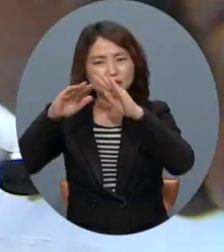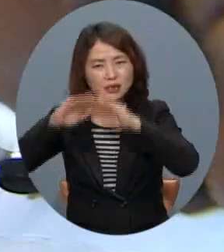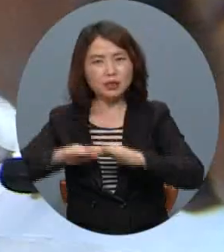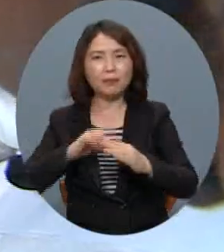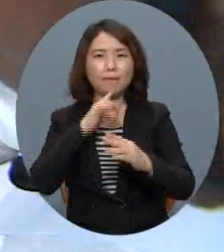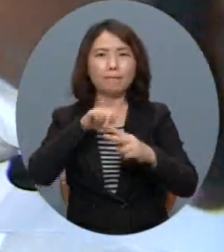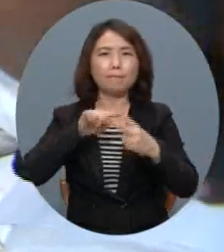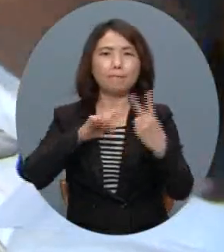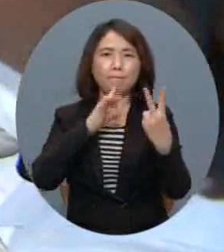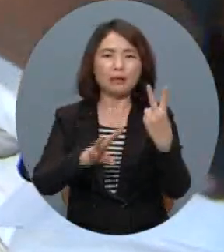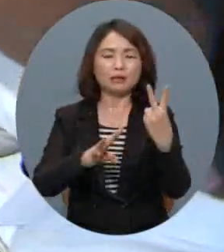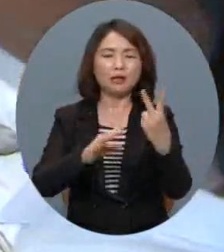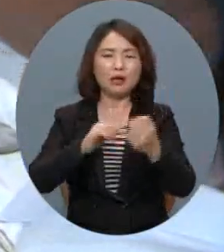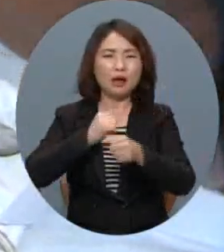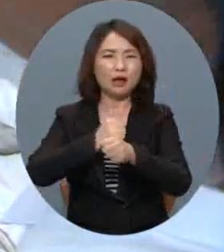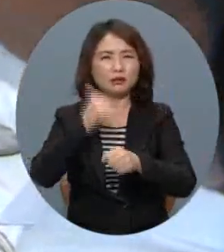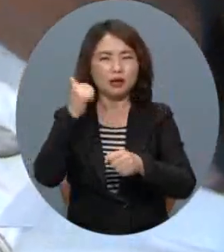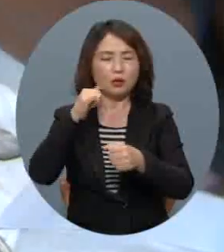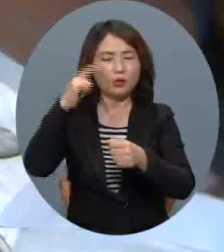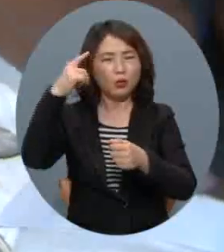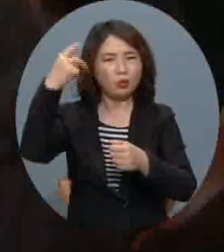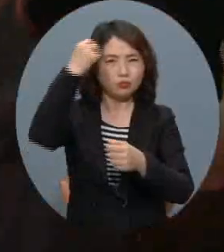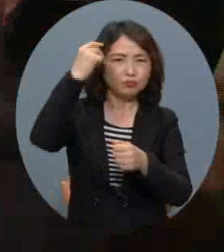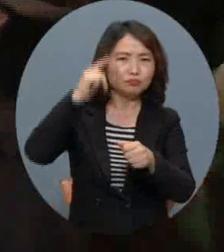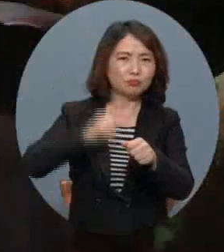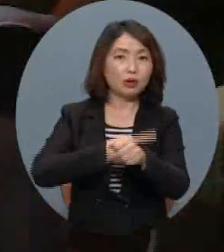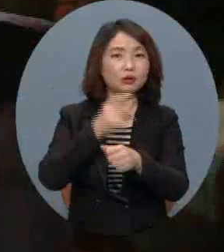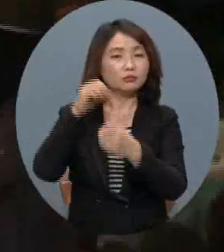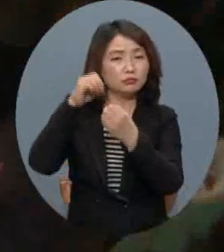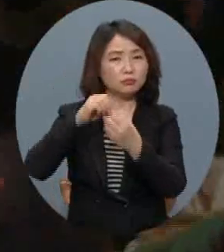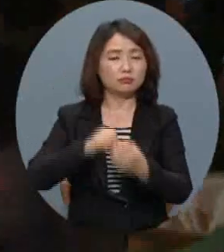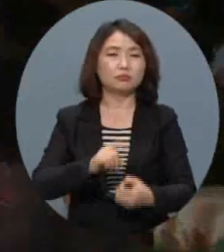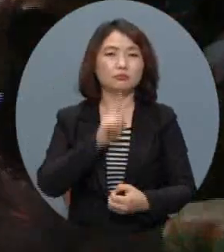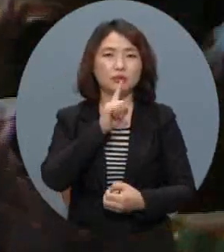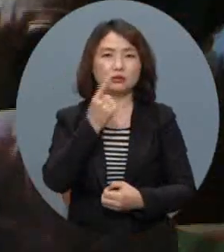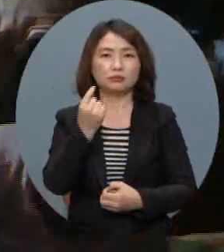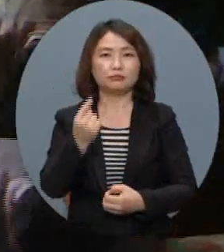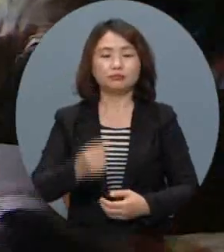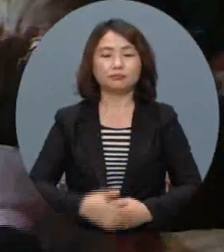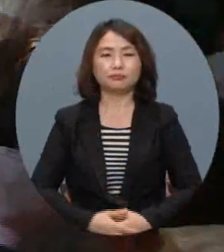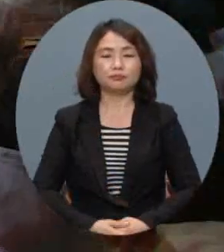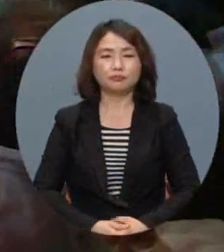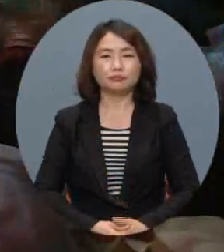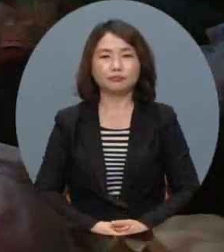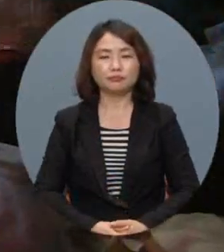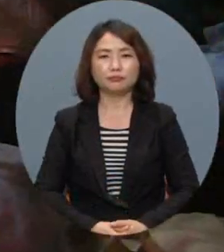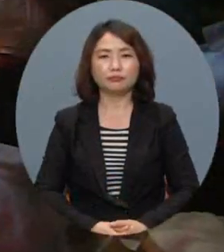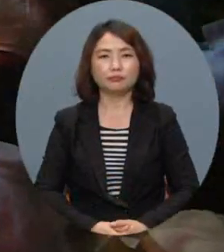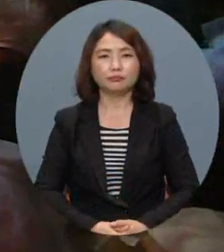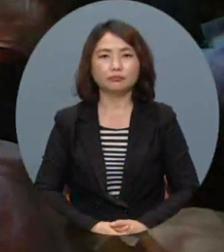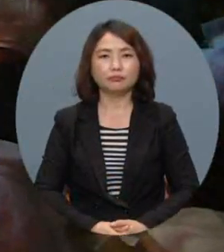지켜야 한다는 사고가 고착 됐을 거란 해석을 내놓고 있습니다 mbc 뉴스 정동원 입니다